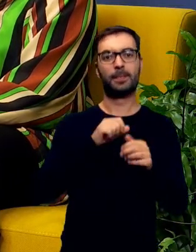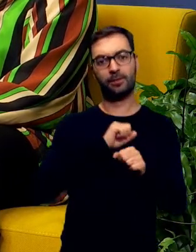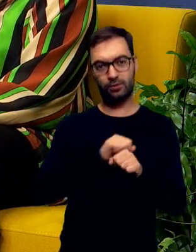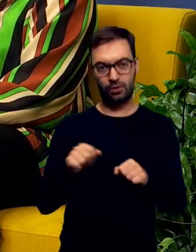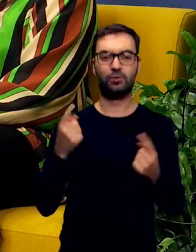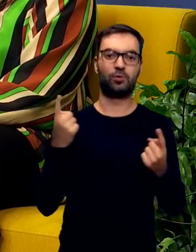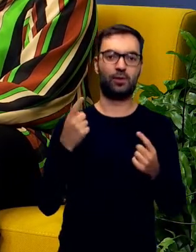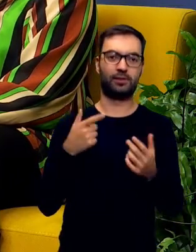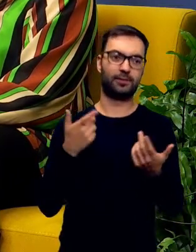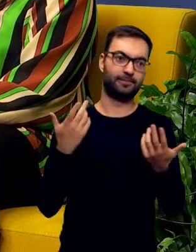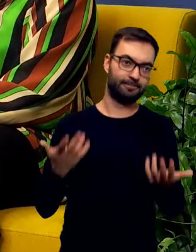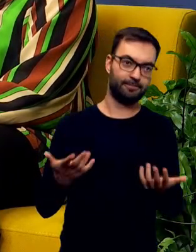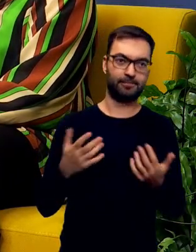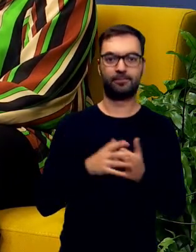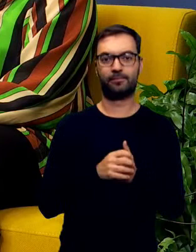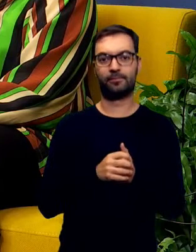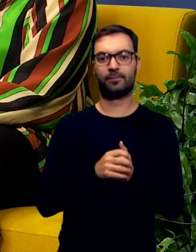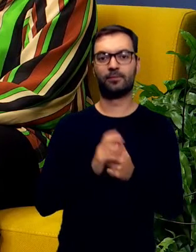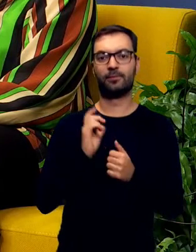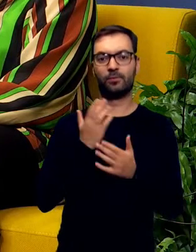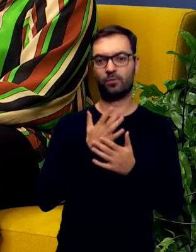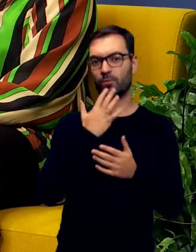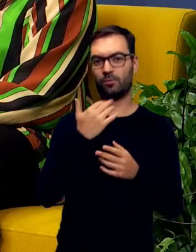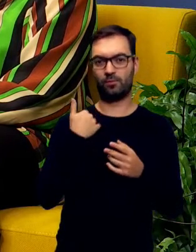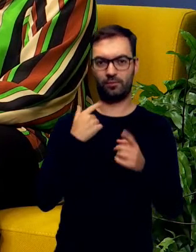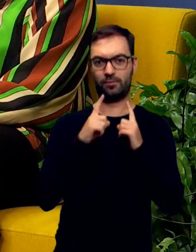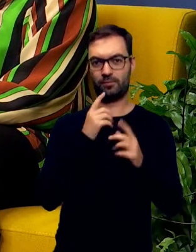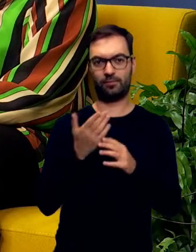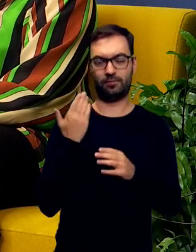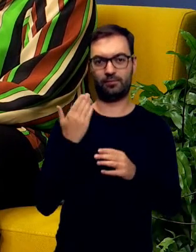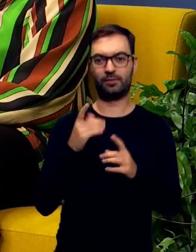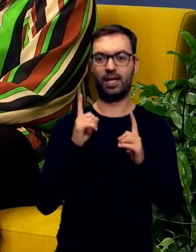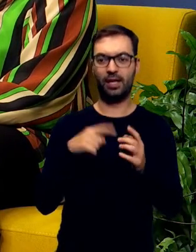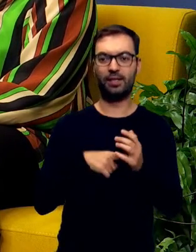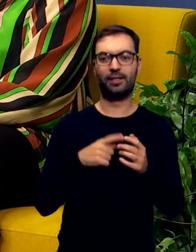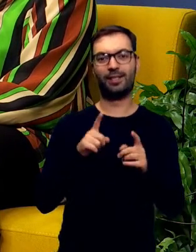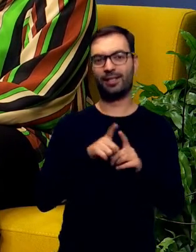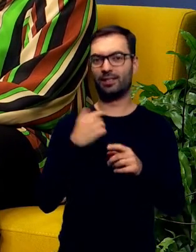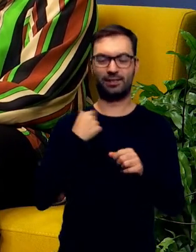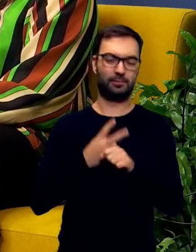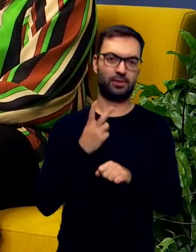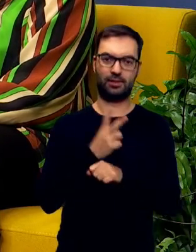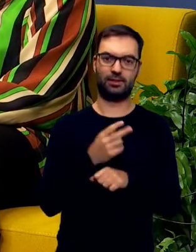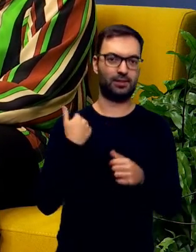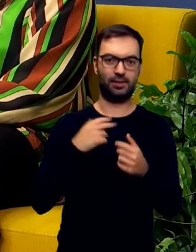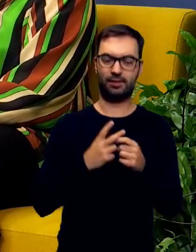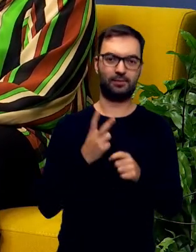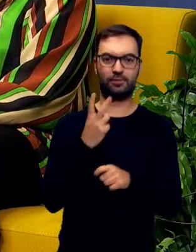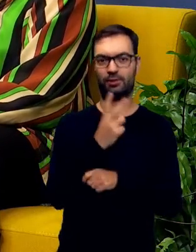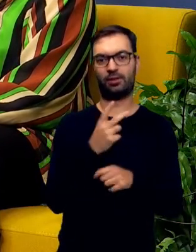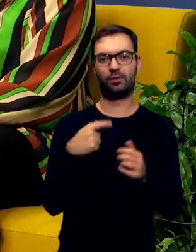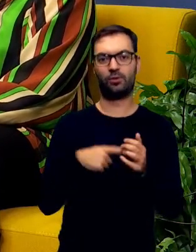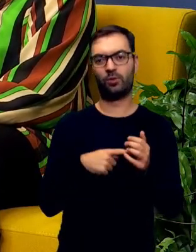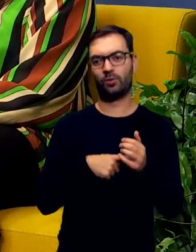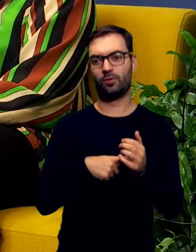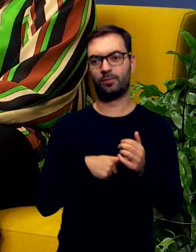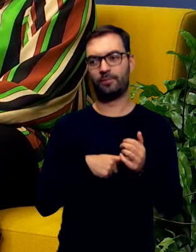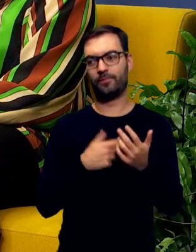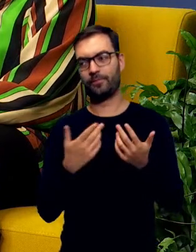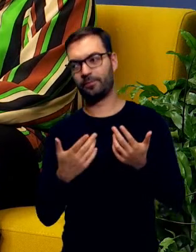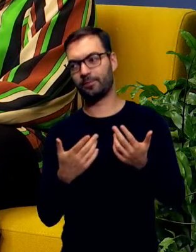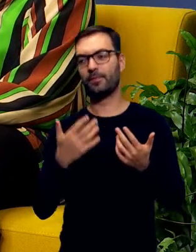się jakby to, o czym tutaj była mowa przed chwilą, natomiast też bym nie przesadzał, to znaczy, że